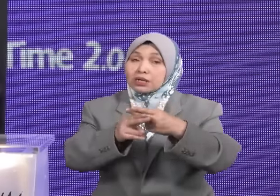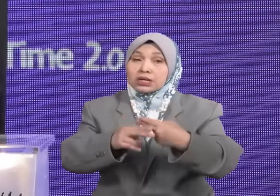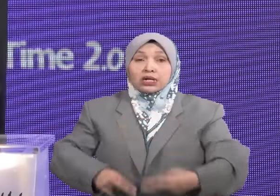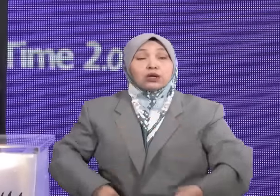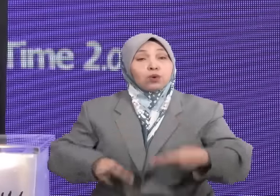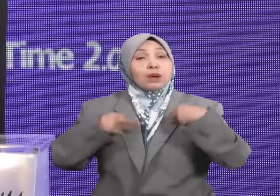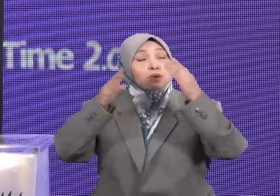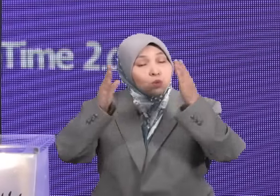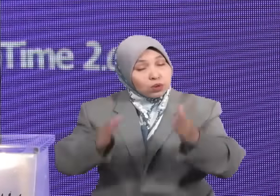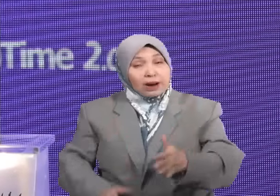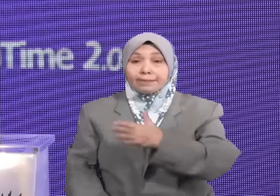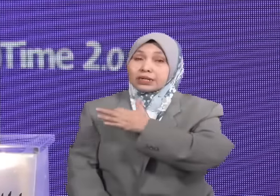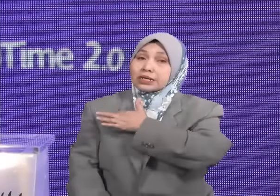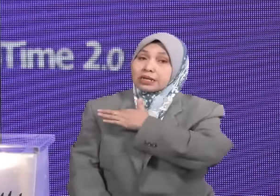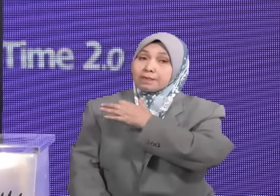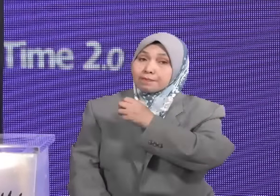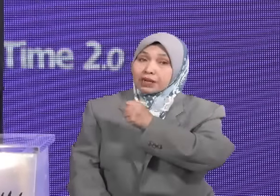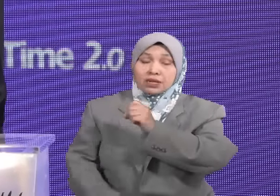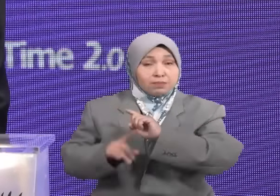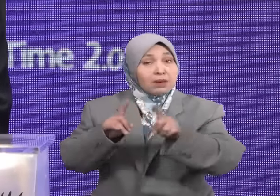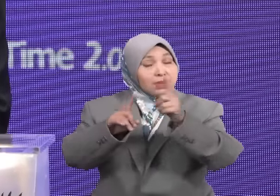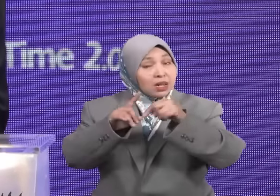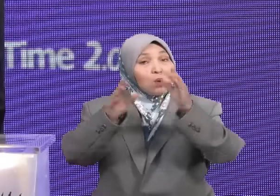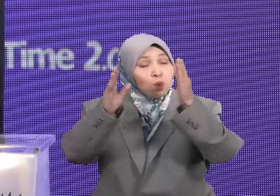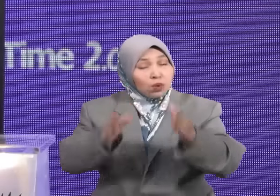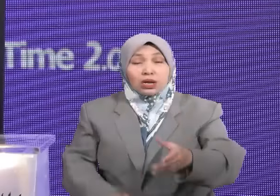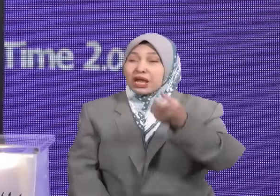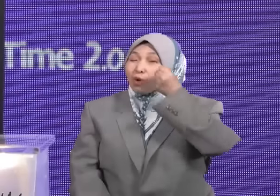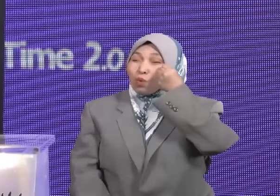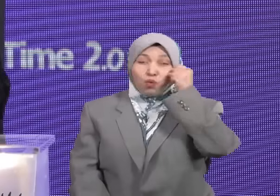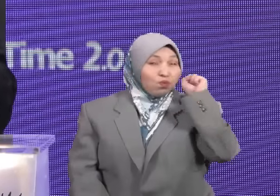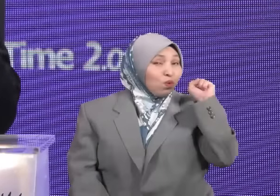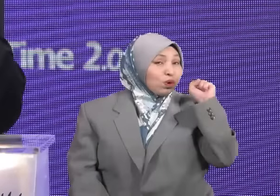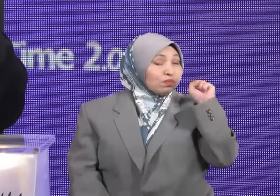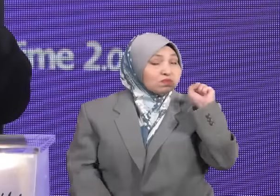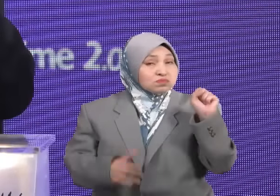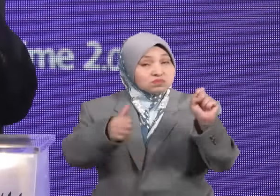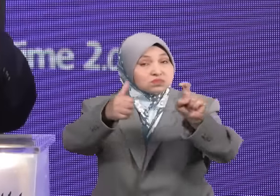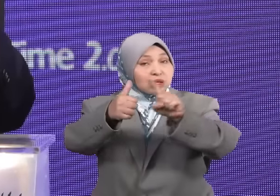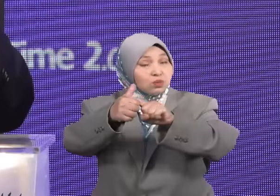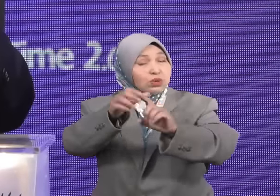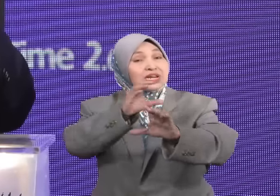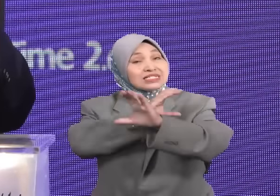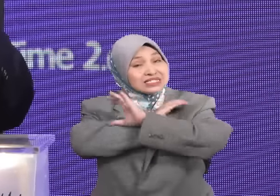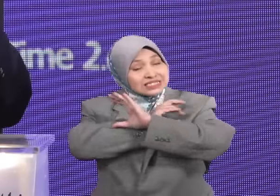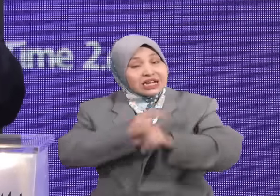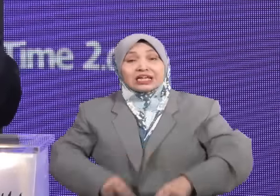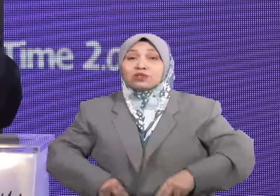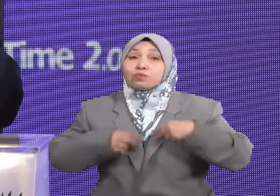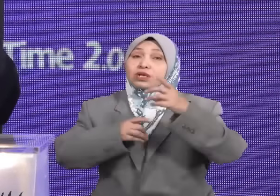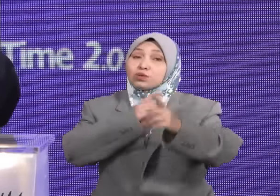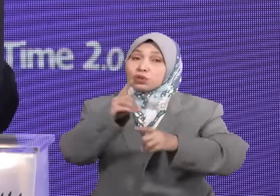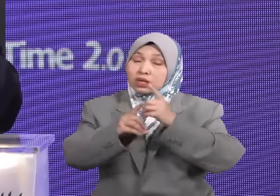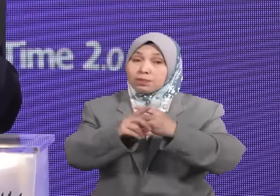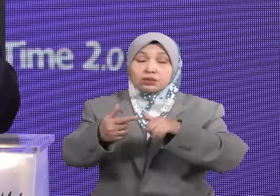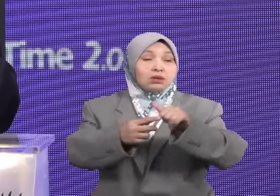kehidupan orang-orang yang beriman. Ya. Tetapi bila orang yang kufur ini, dia satu, dia cintakan pada kehidupan di dunia, lepas tu